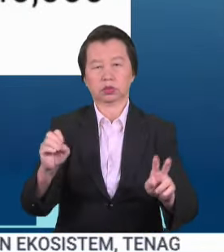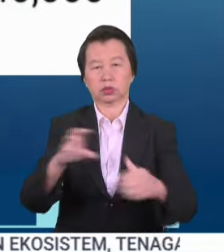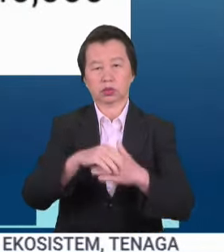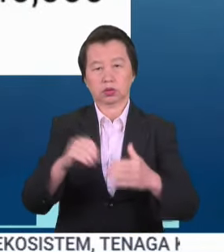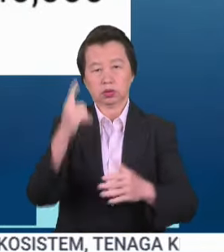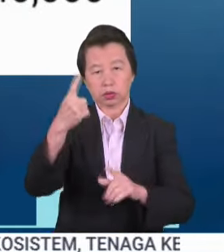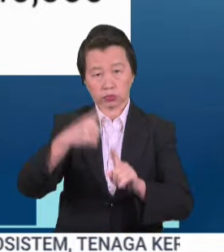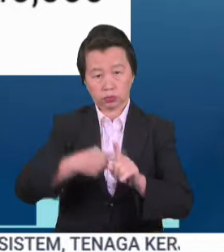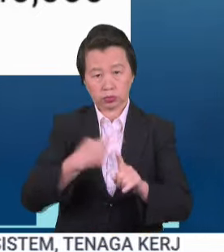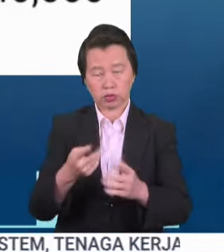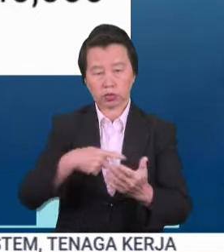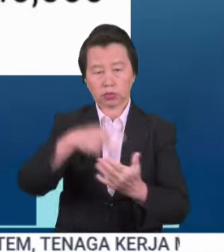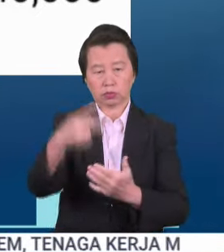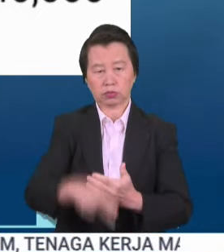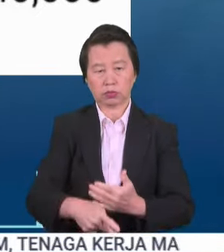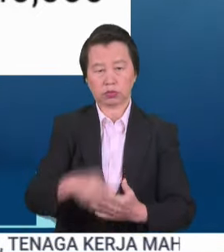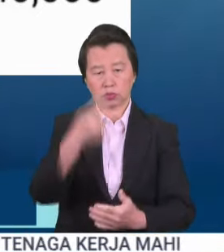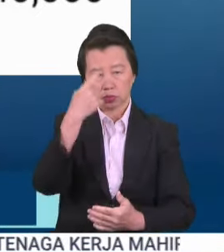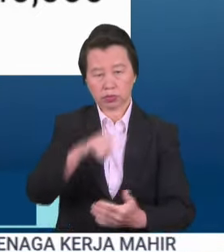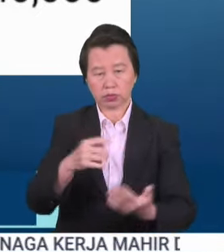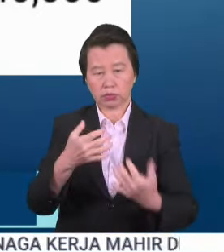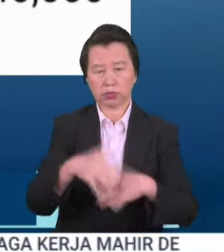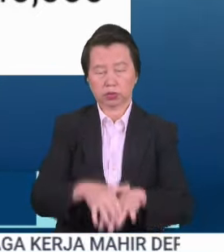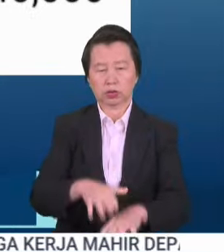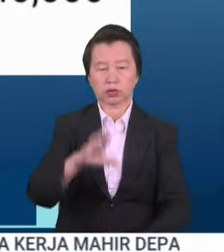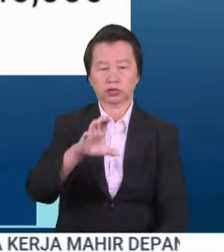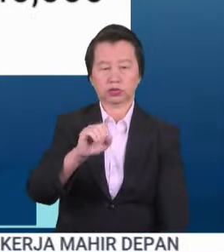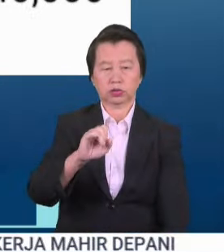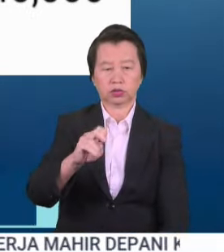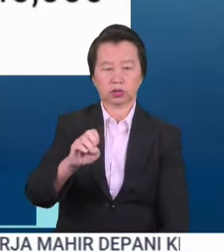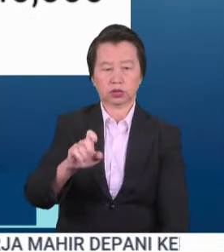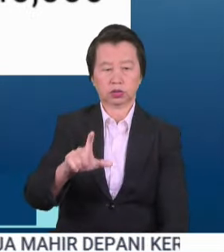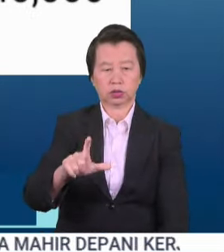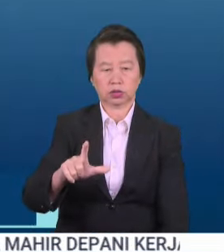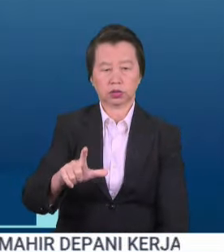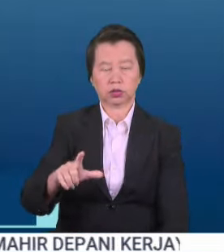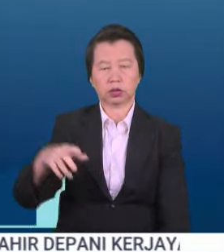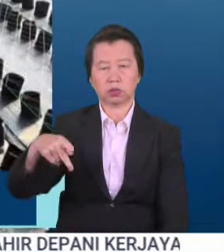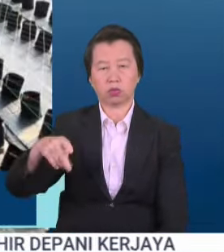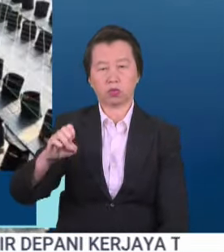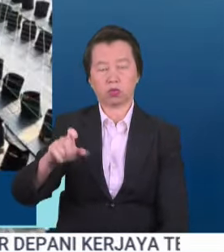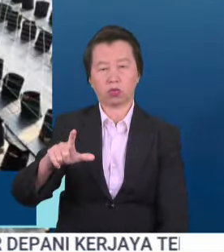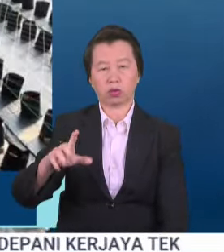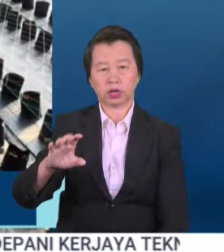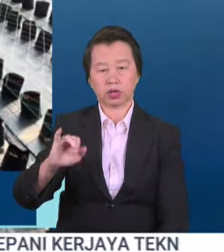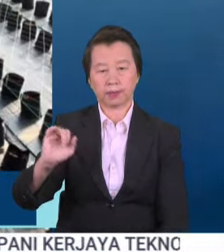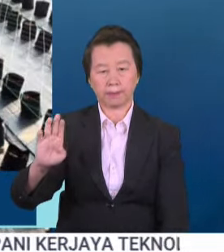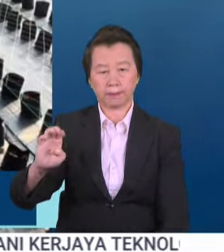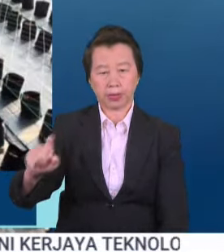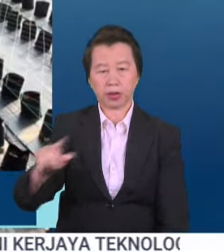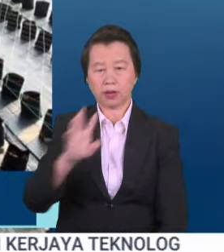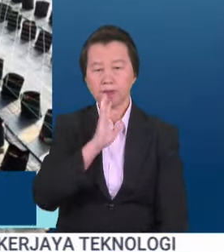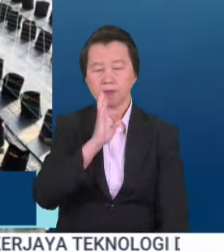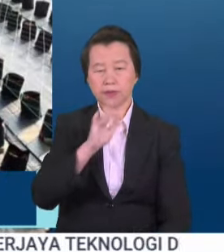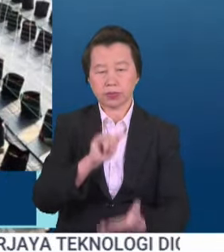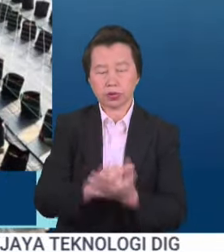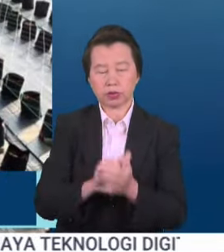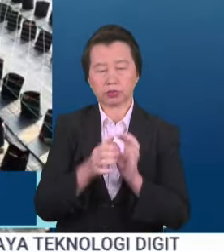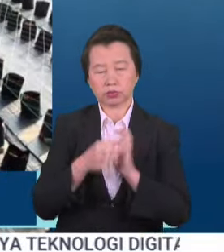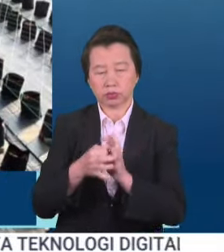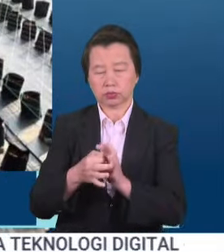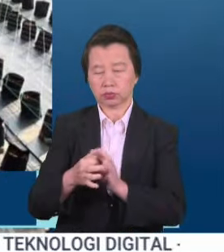sebulan. Program penamaan Cili Fertigasi Fasa 1 itu membabitkan 20 peserta. Projek ini merupakan kerjasama Lembaga